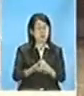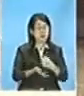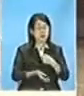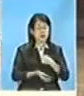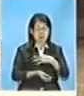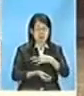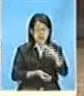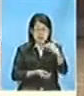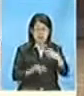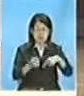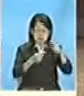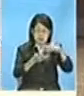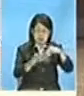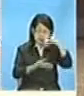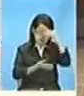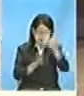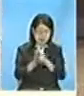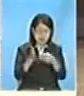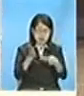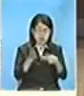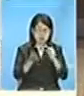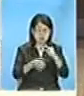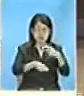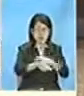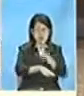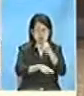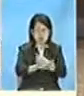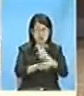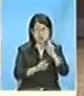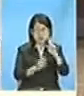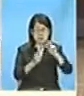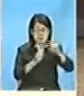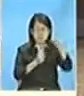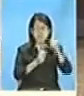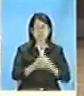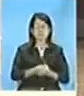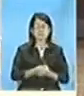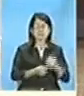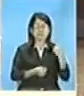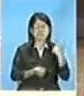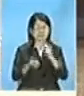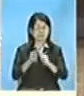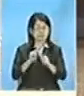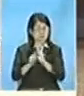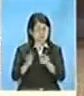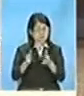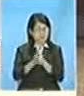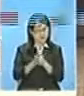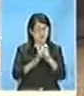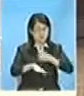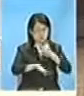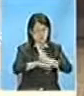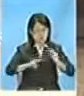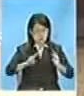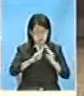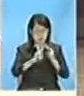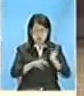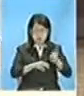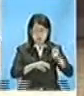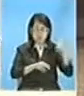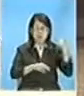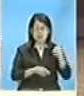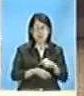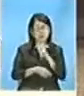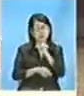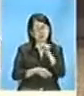ให้เข้าไปเรียนในหลักสูตรพัฒนาการเมืองการเลือกตั้งระดับสูงรุ่นที่1หรือพตส.มีเพื่อนร่วมรุ่นเป็นรัฐมนตรีในรัฐบาลปัจจุบันเป็นส.